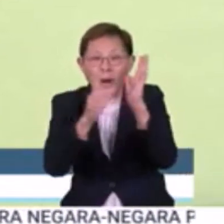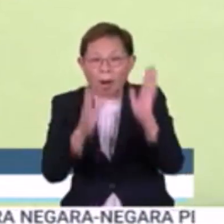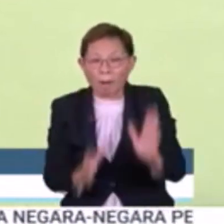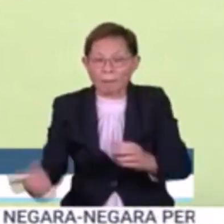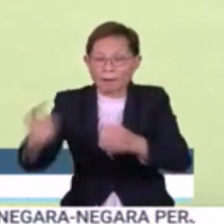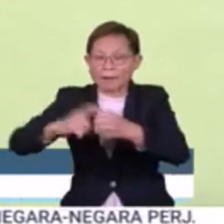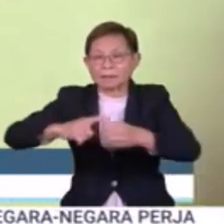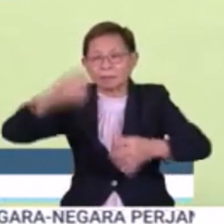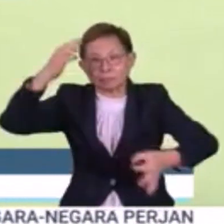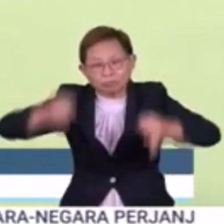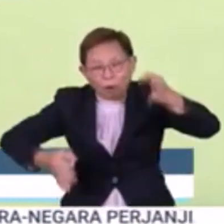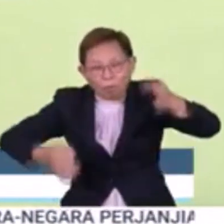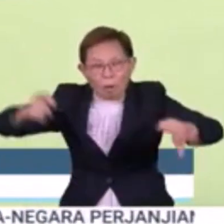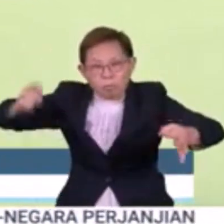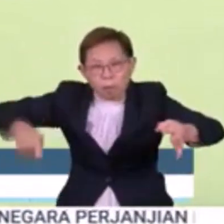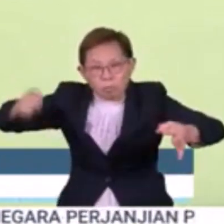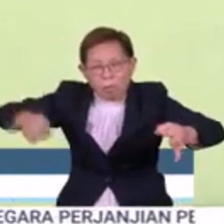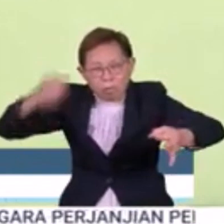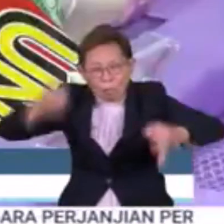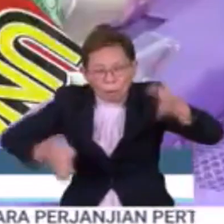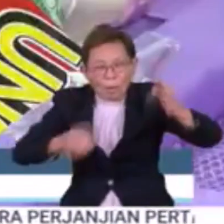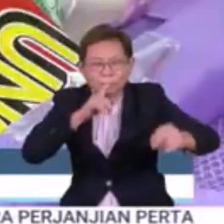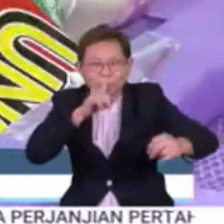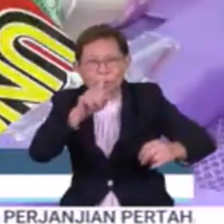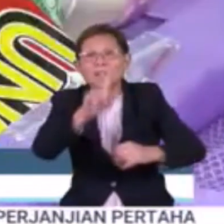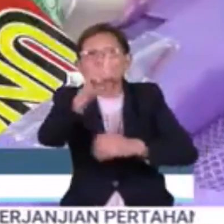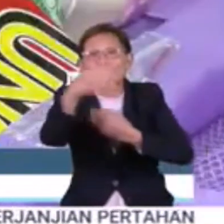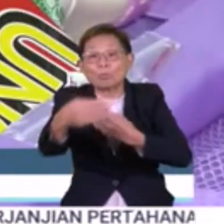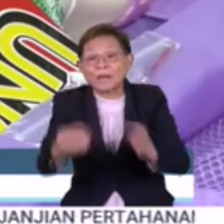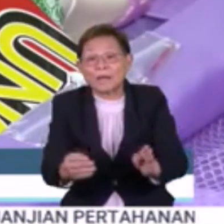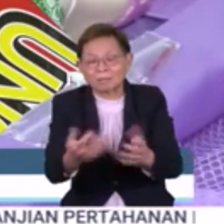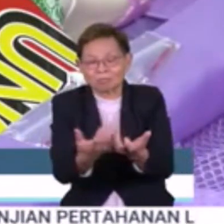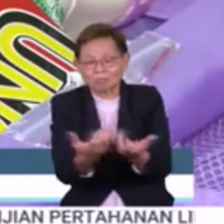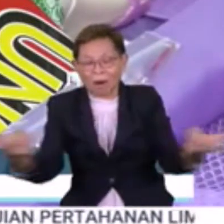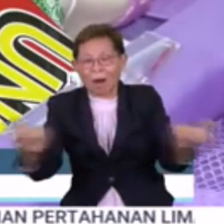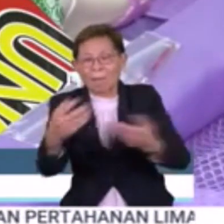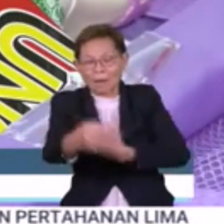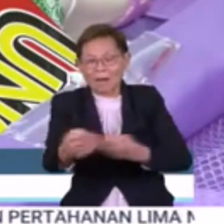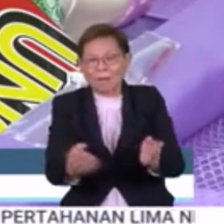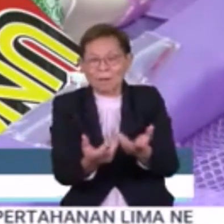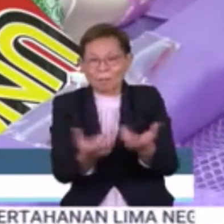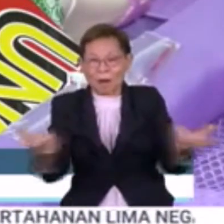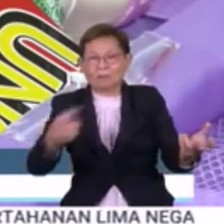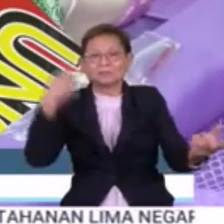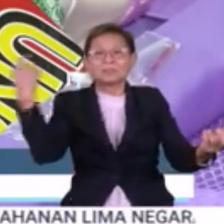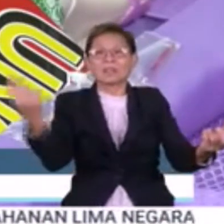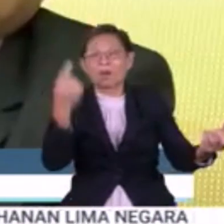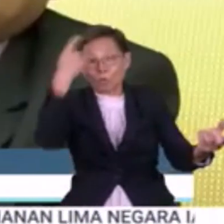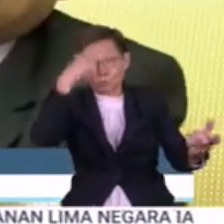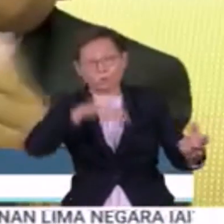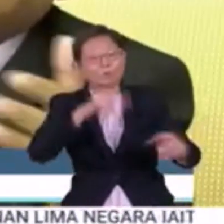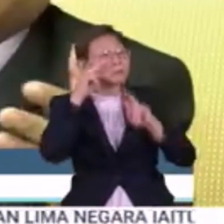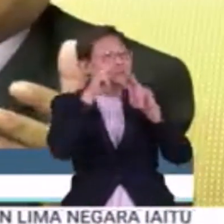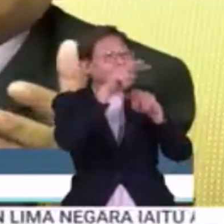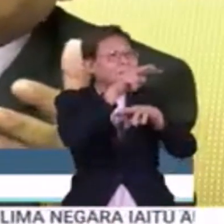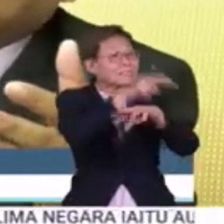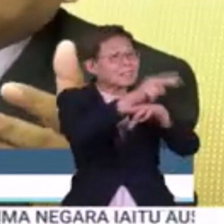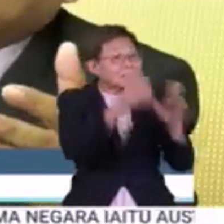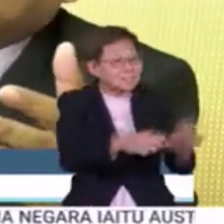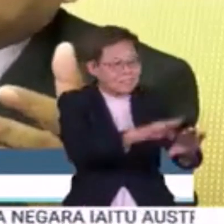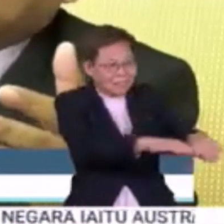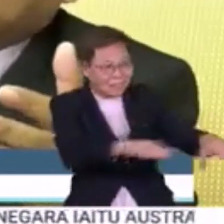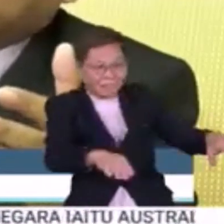pula, dia sebenarnya ada satu bilik yang berasingan. Sebab selalunya untuk saksi kanak-kanak ni kita